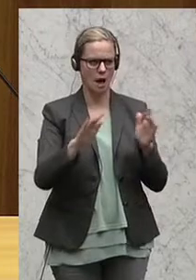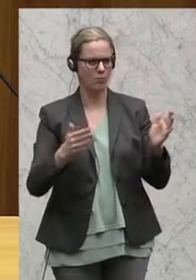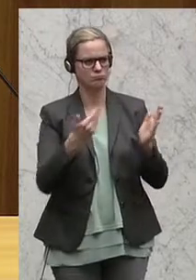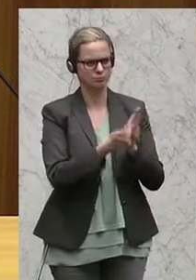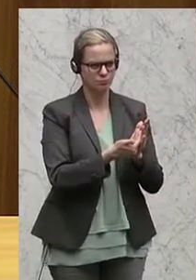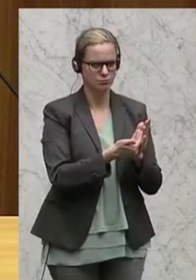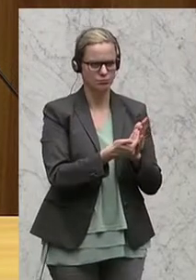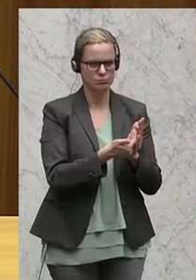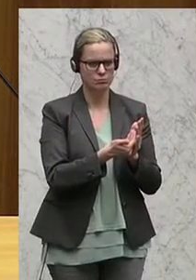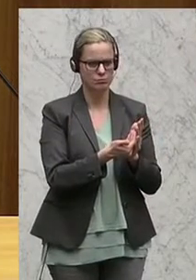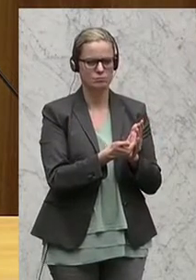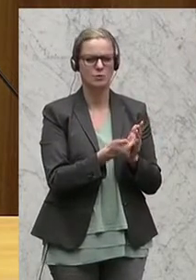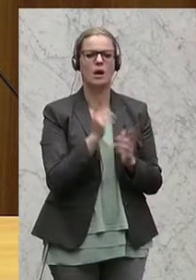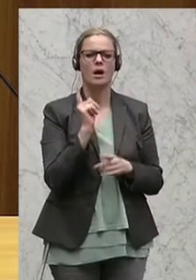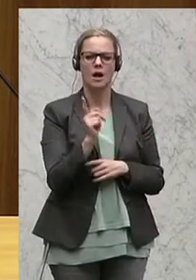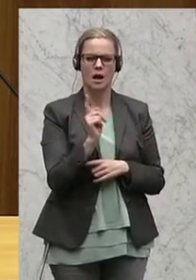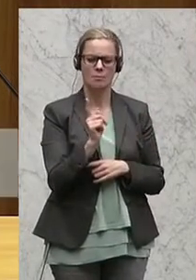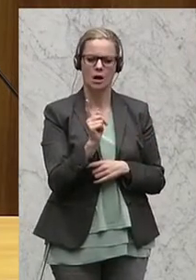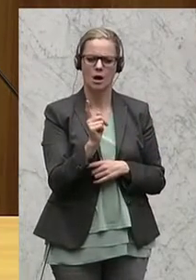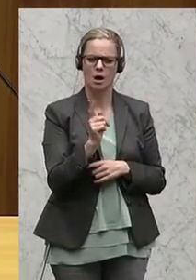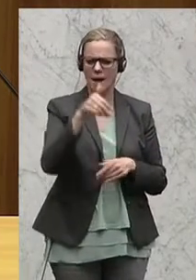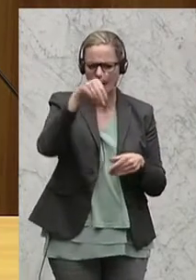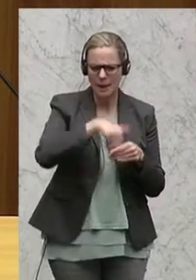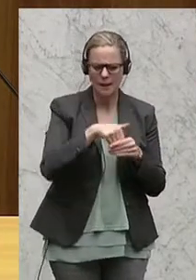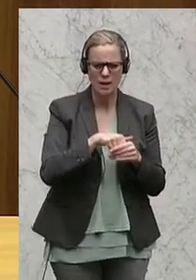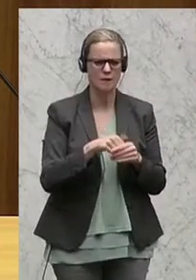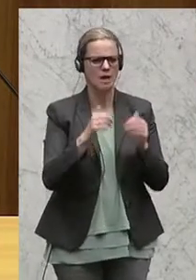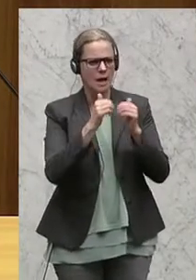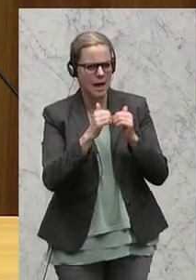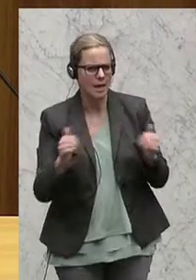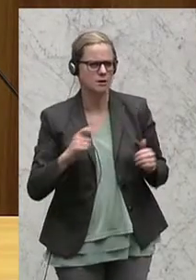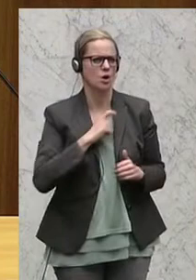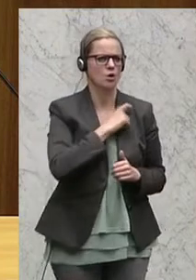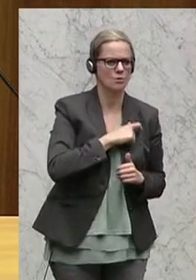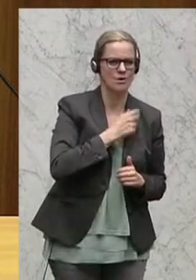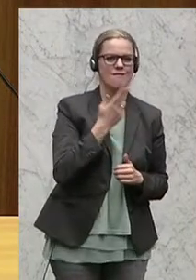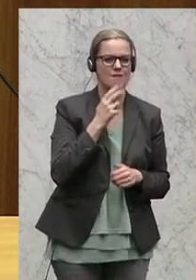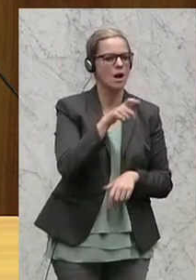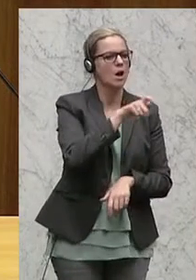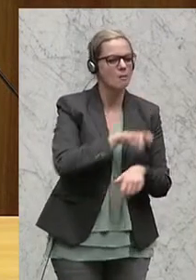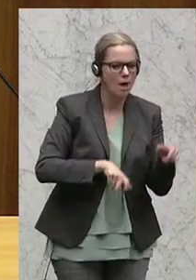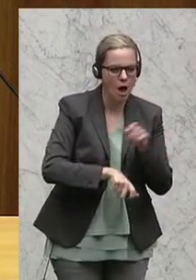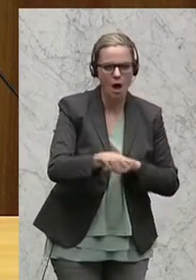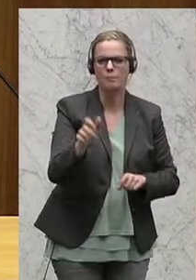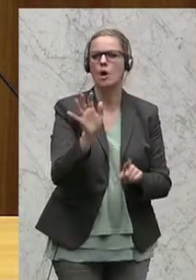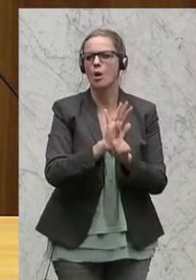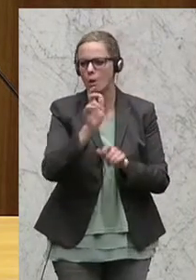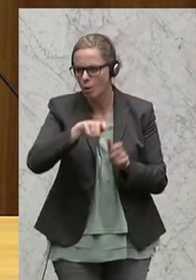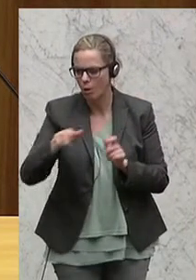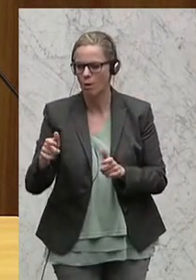dieses Rahmens dann eigene Kommissionen, die natürlich aus Beamten, Lobbyisten etc. bestehen,